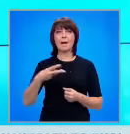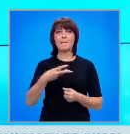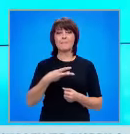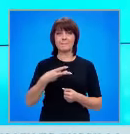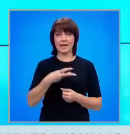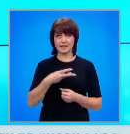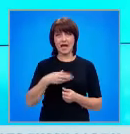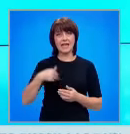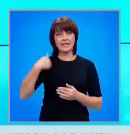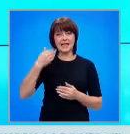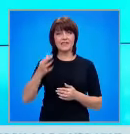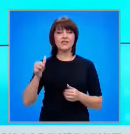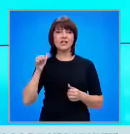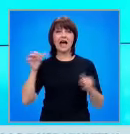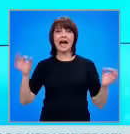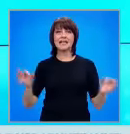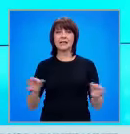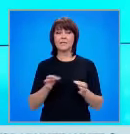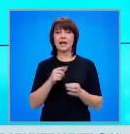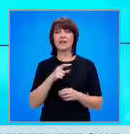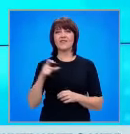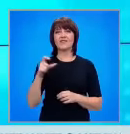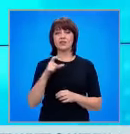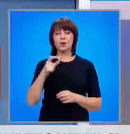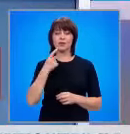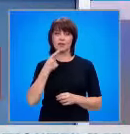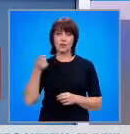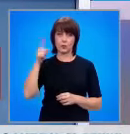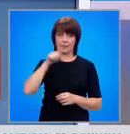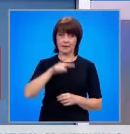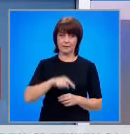следващата асамблея на организацията ще бъде в Солун през следващата година.